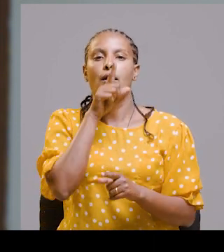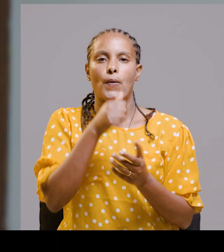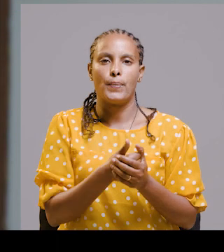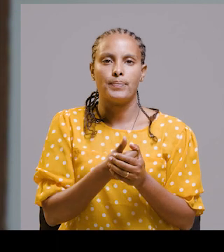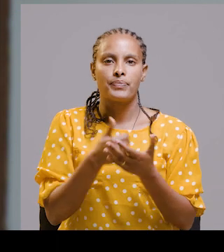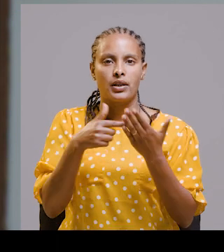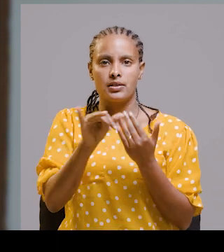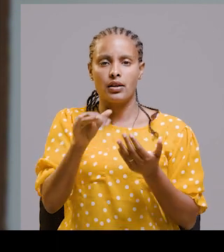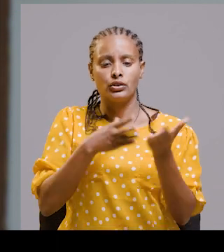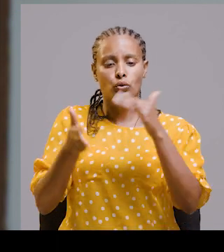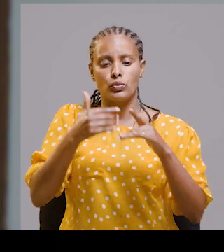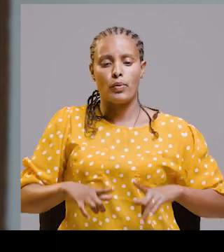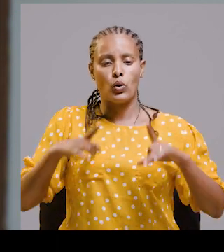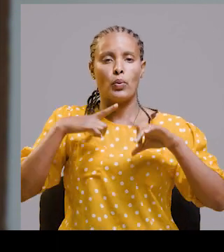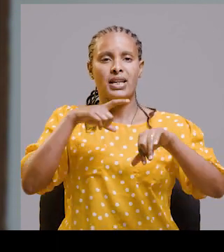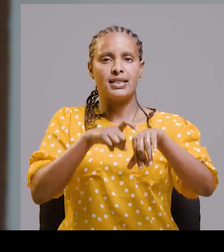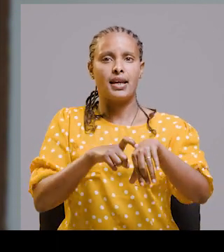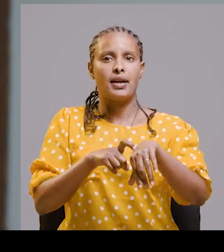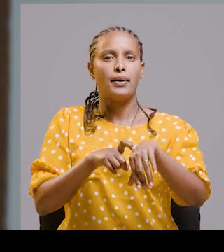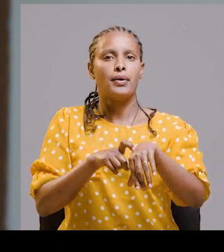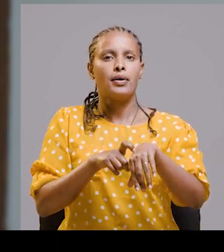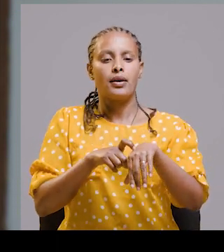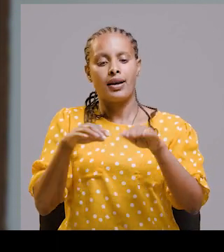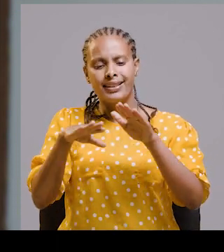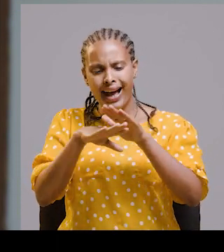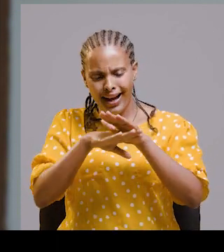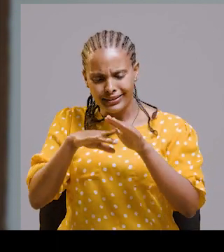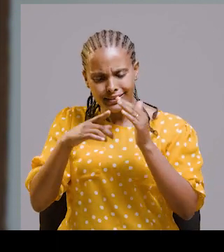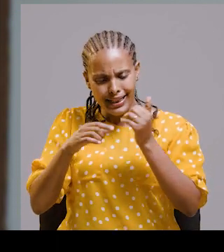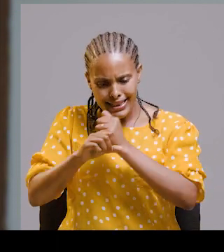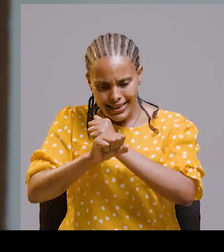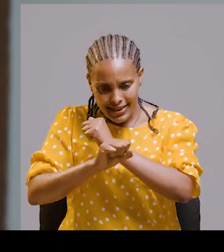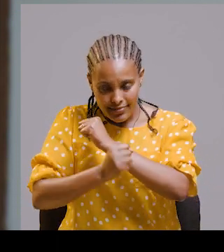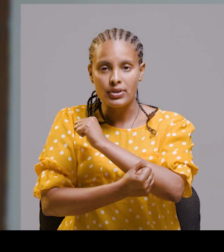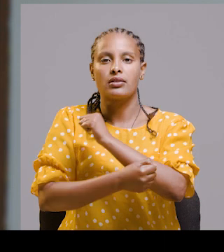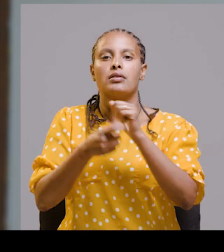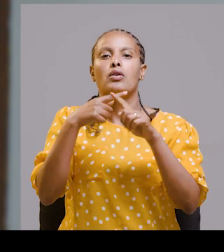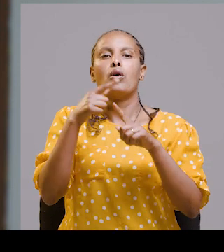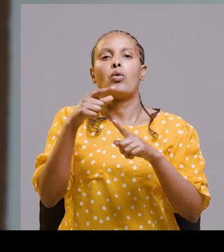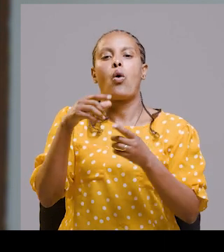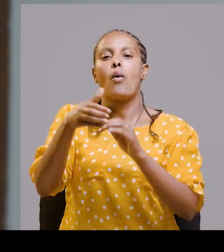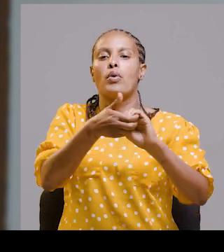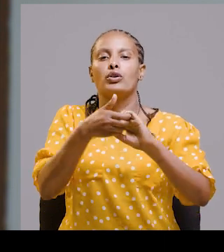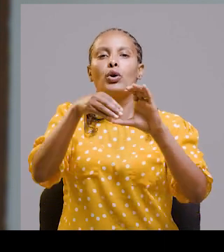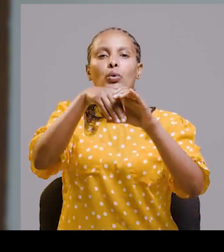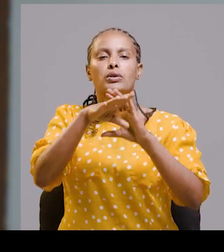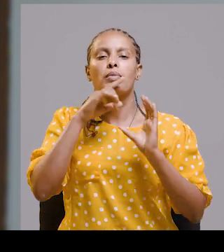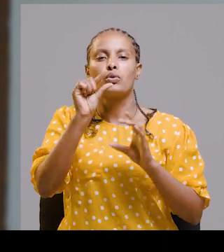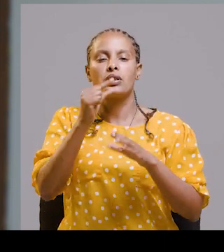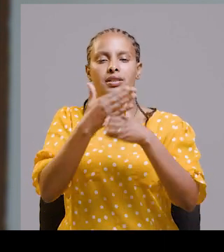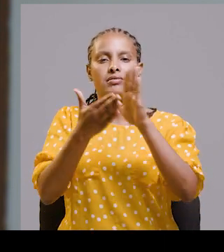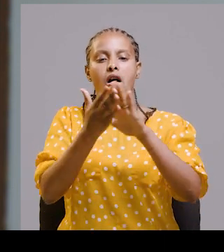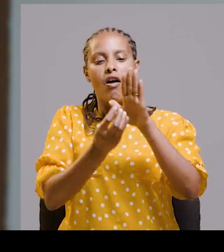አንዱ ዳይሜንሽን እንዲህ አይነት ችግሮች በሚኖሩበት ጊዜ ከታች ጀምሮ